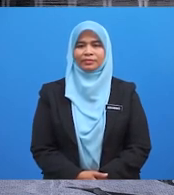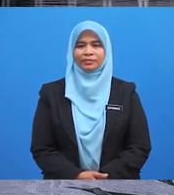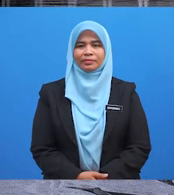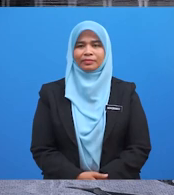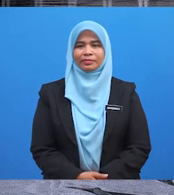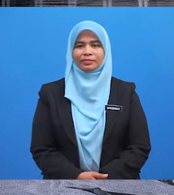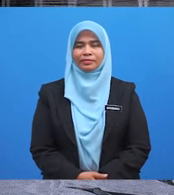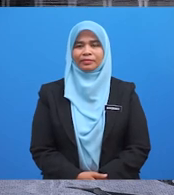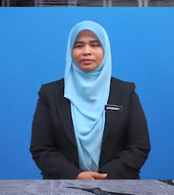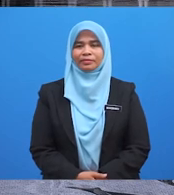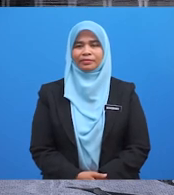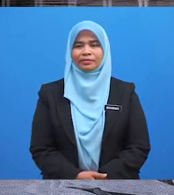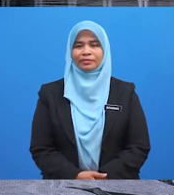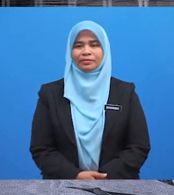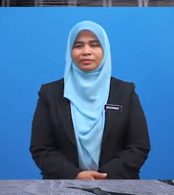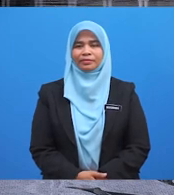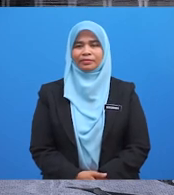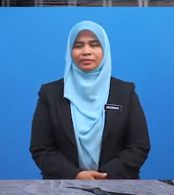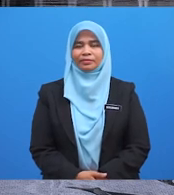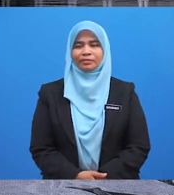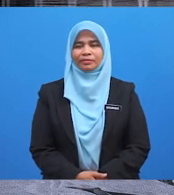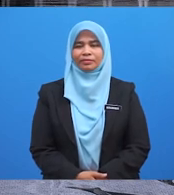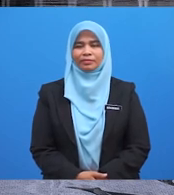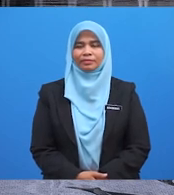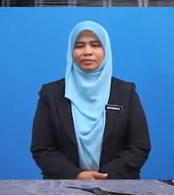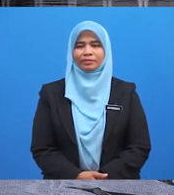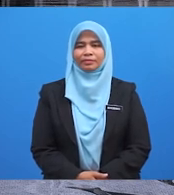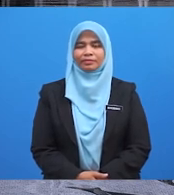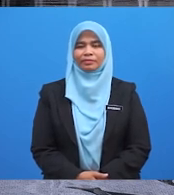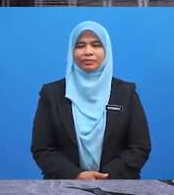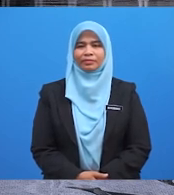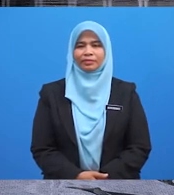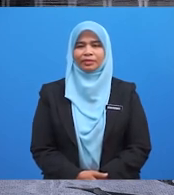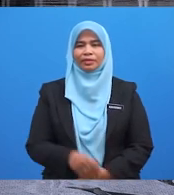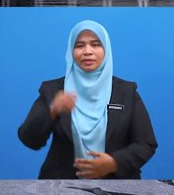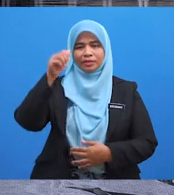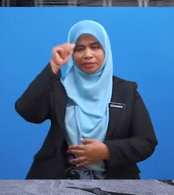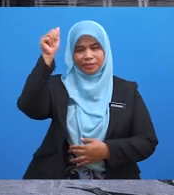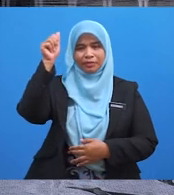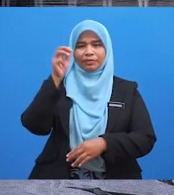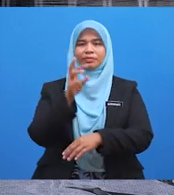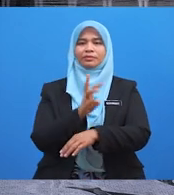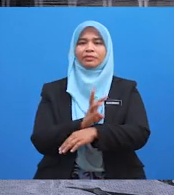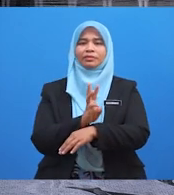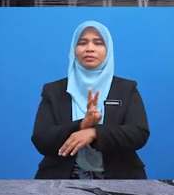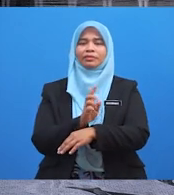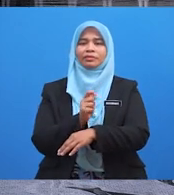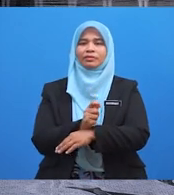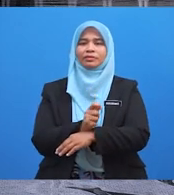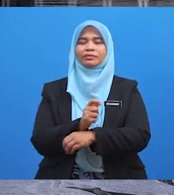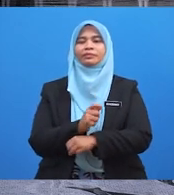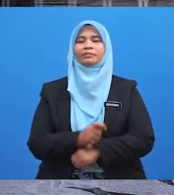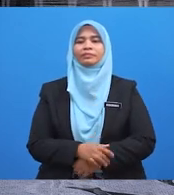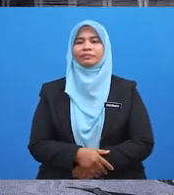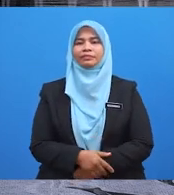asyrafil anbiya'i wal mursalin wa ala alihi washabbihi ajmain. Assalamualaikum warahmatullahi